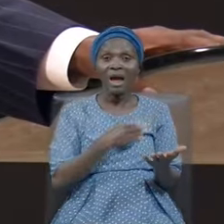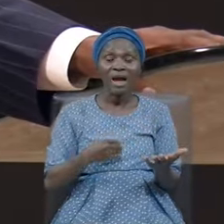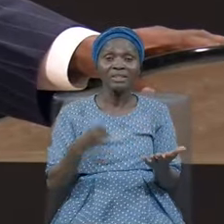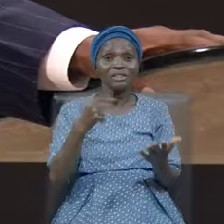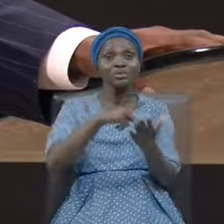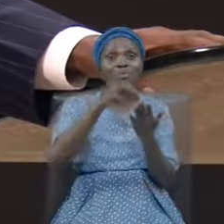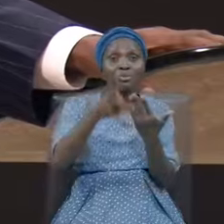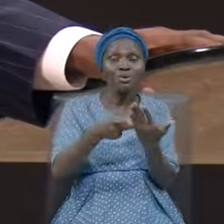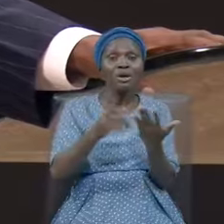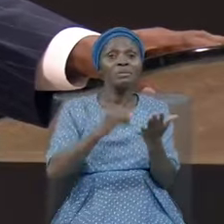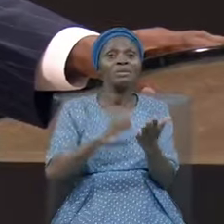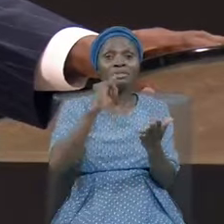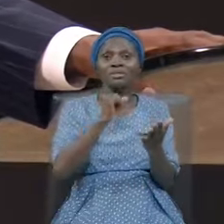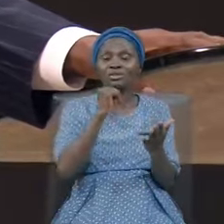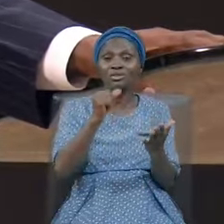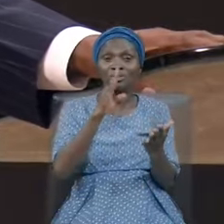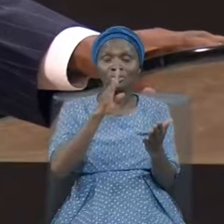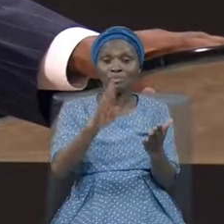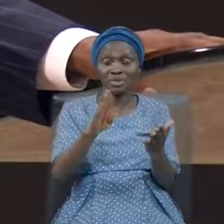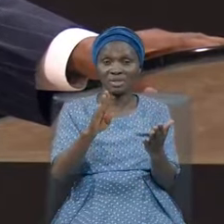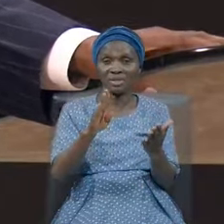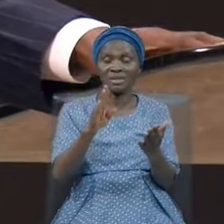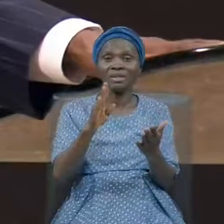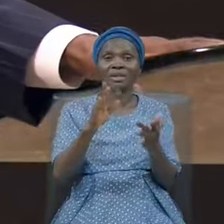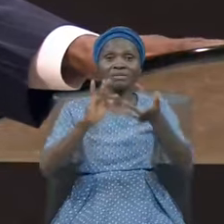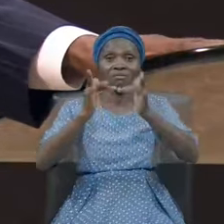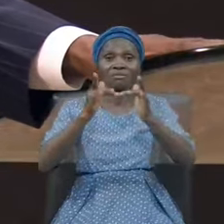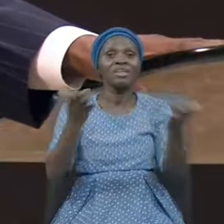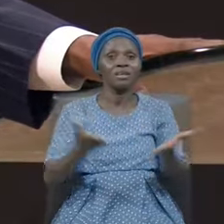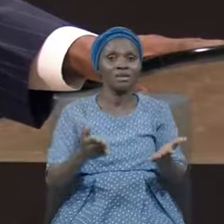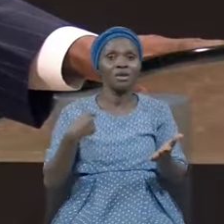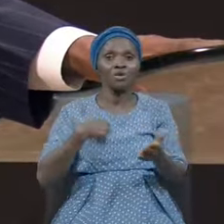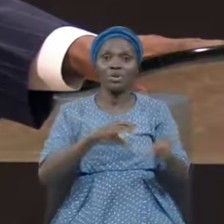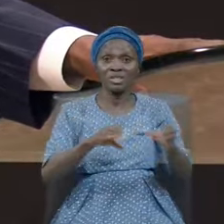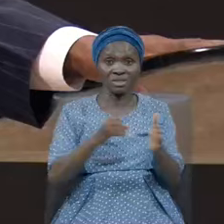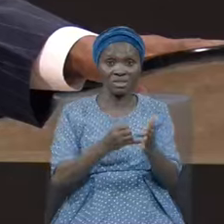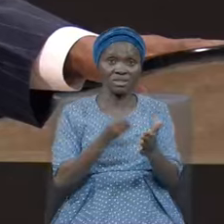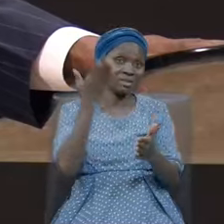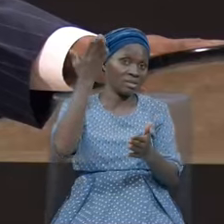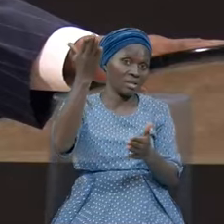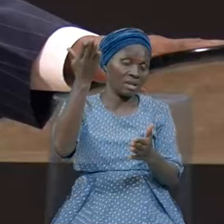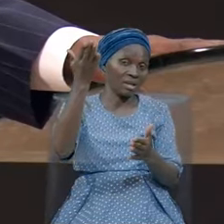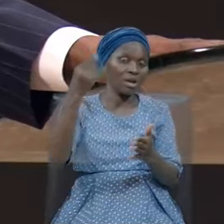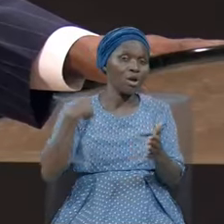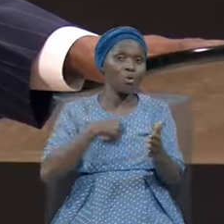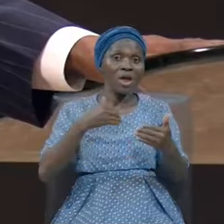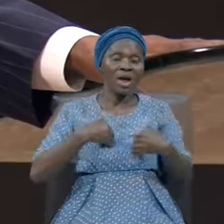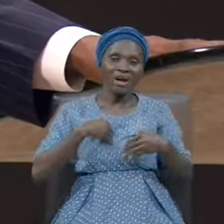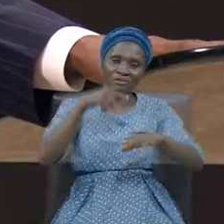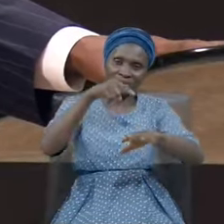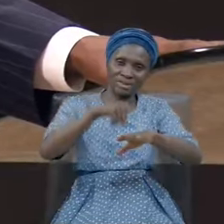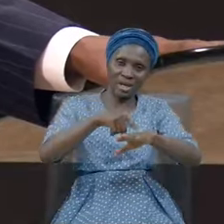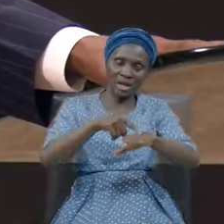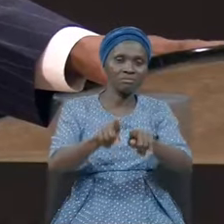la croisade et cette conférence n'étaient pas transmises, mais on a tenu ça là-bas à cause